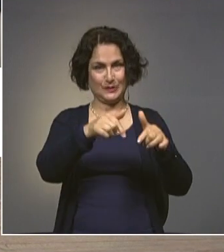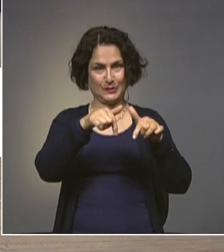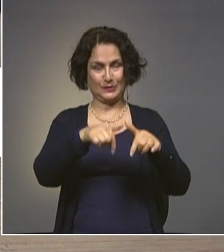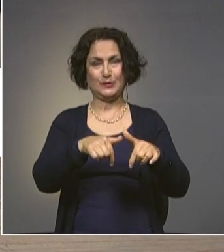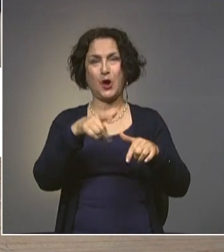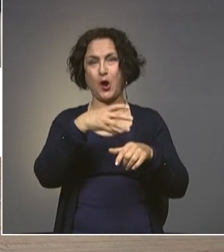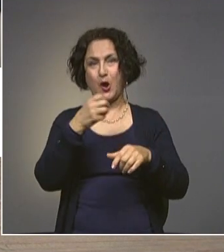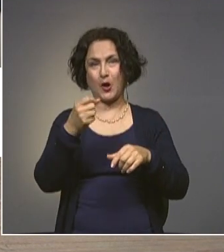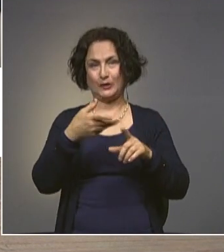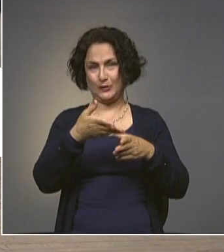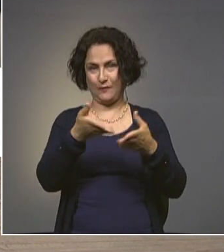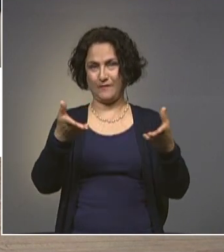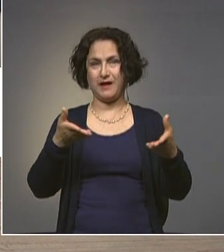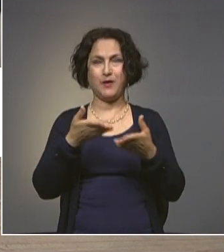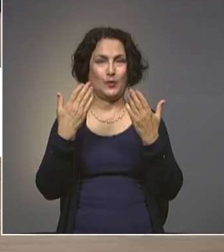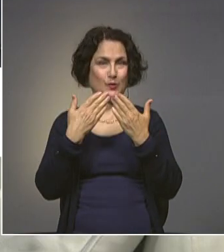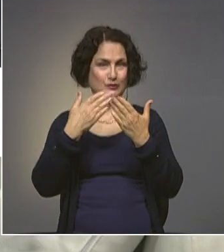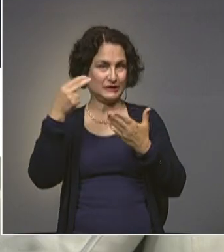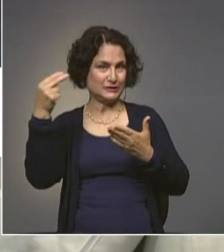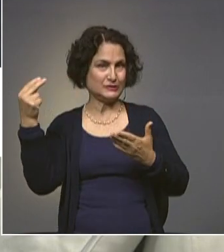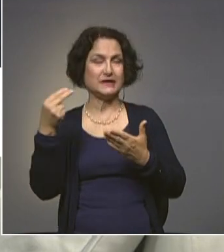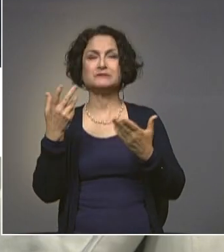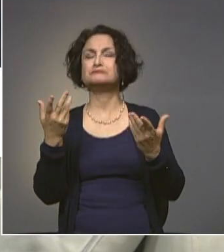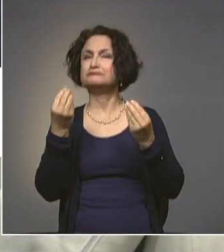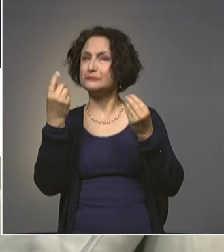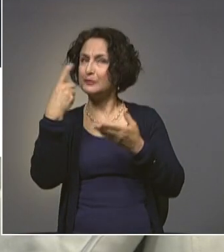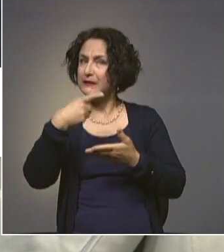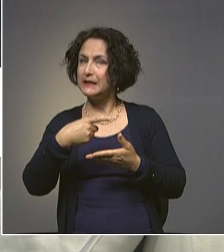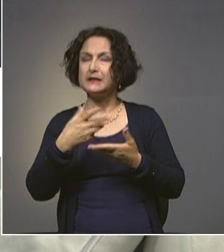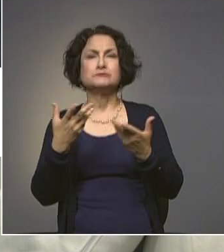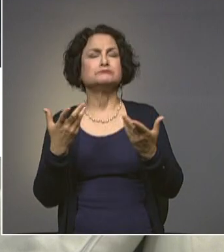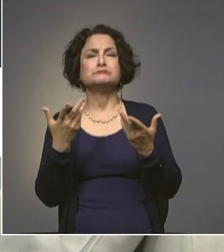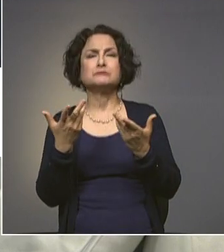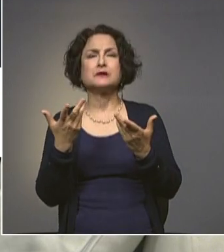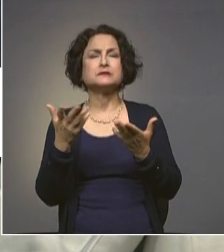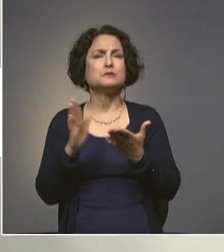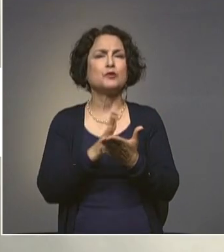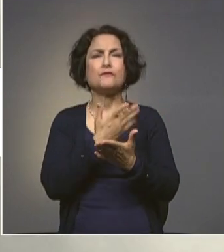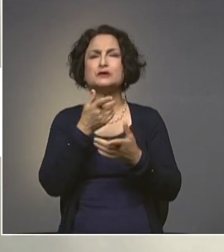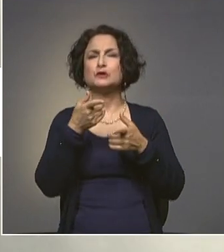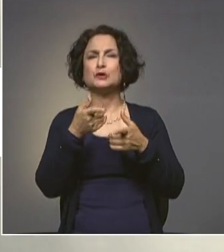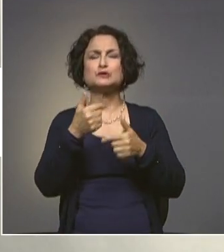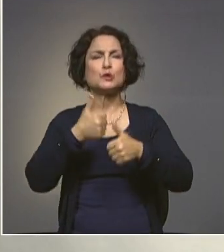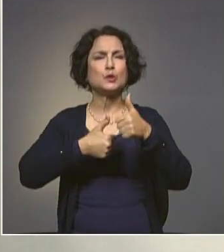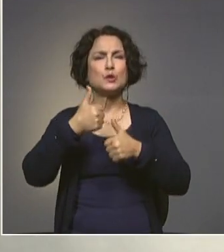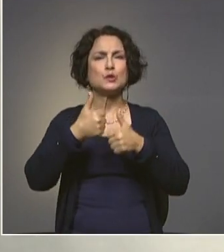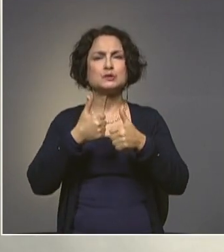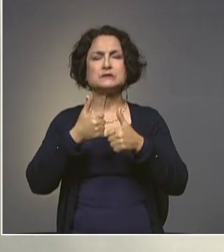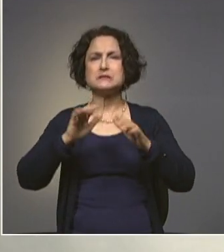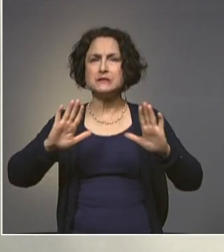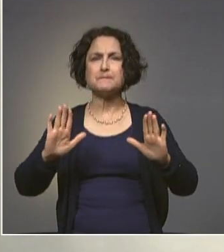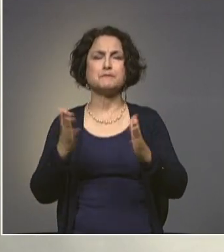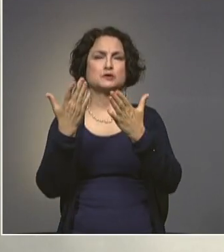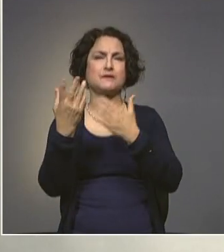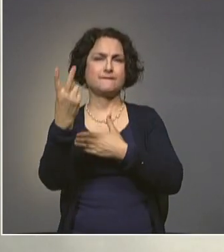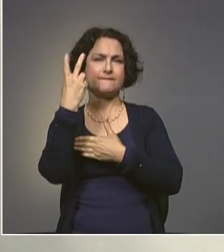Здравейте! Привет! Първо да ни кажете, от кога се провежда този конкурс? Конкурса стартира 2015